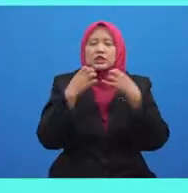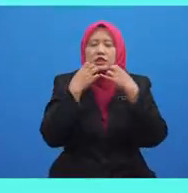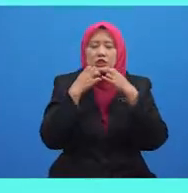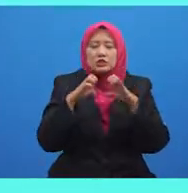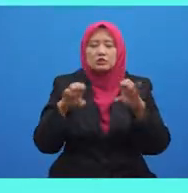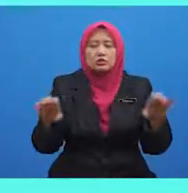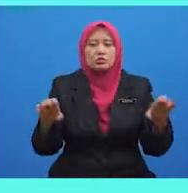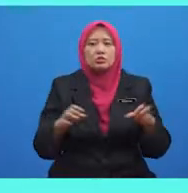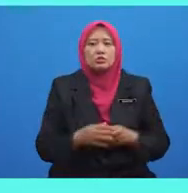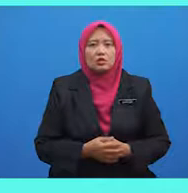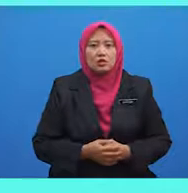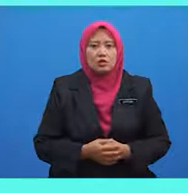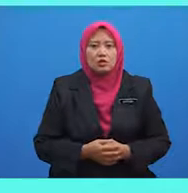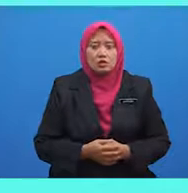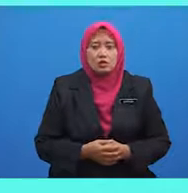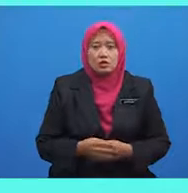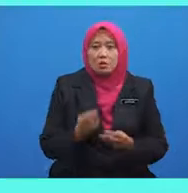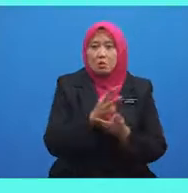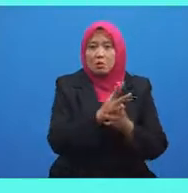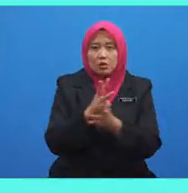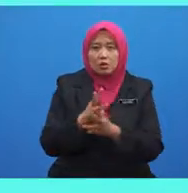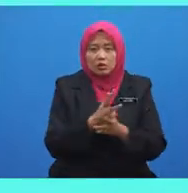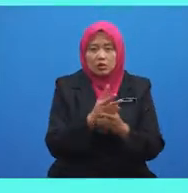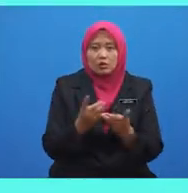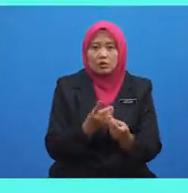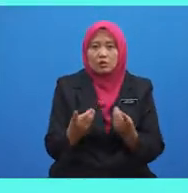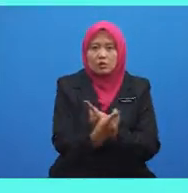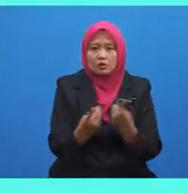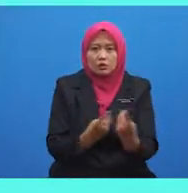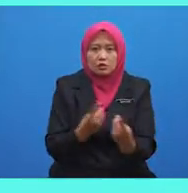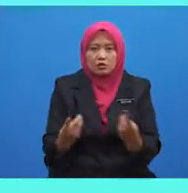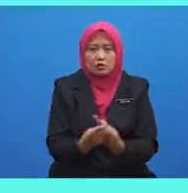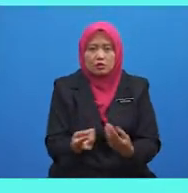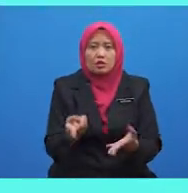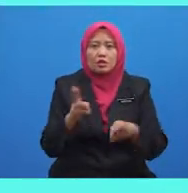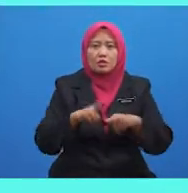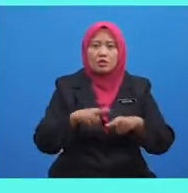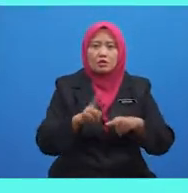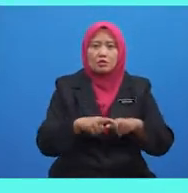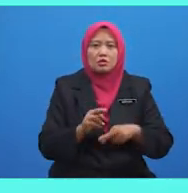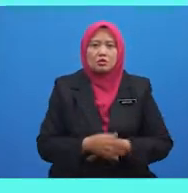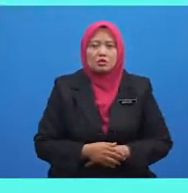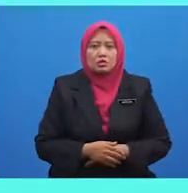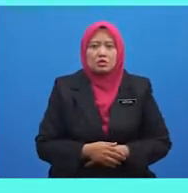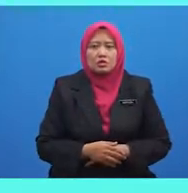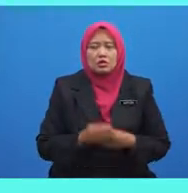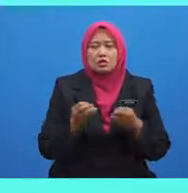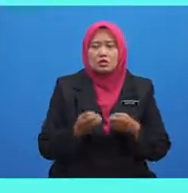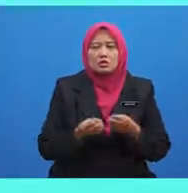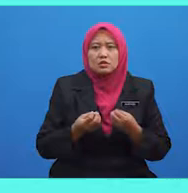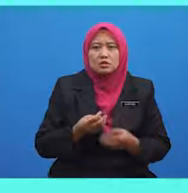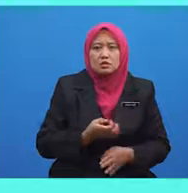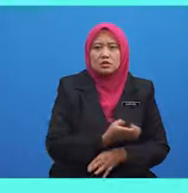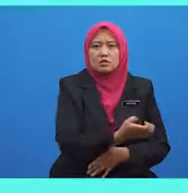juga ingin mengawal perdagangan rempah, menyebarkan agama Kristian dan menghapuskan